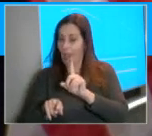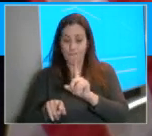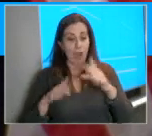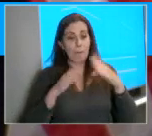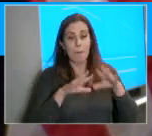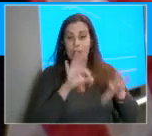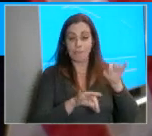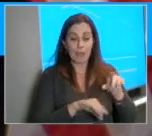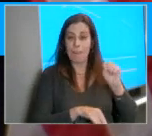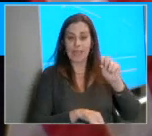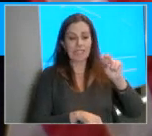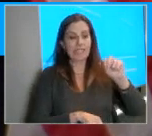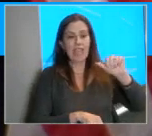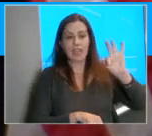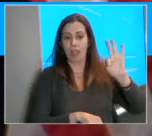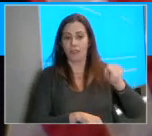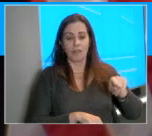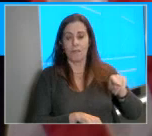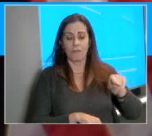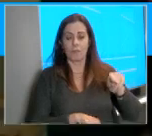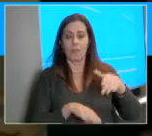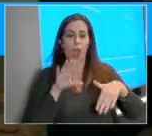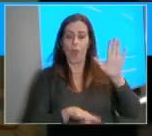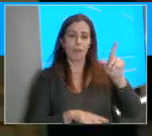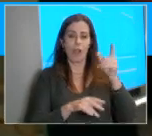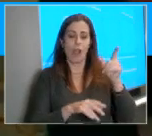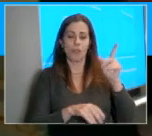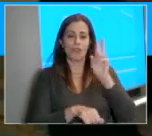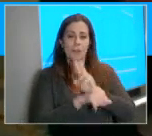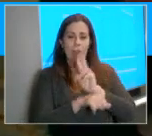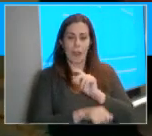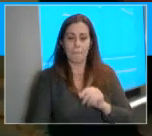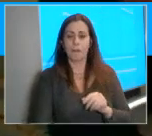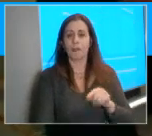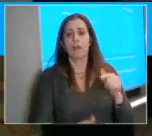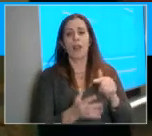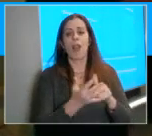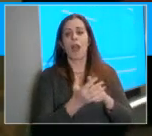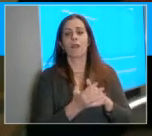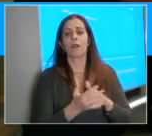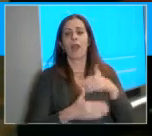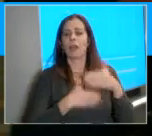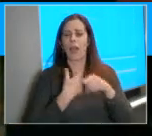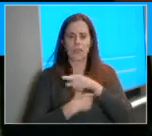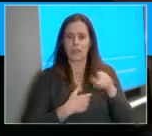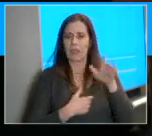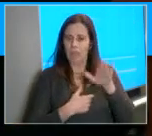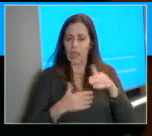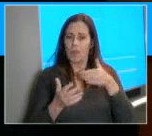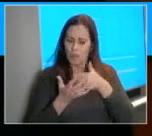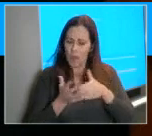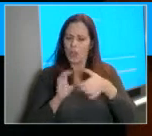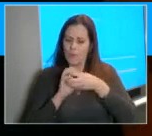בבית הנבחרים, בסנאט, הם הרוב הוא לרפובליקנים, ולכן תהליך כזה, גם אם הוא